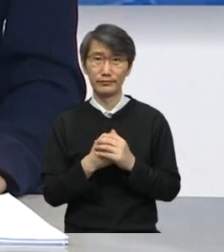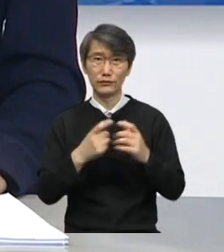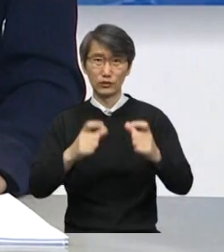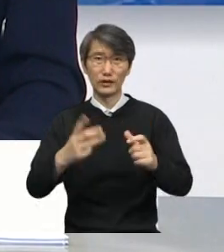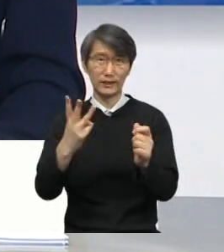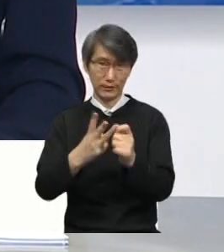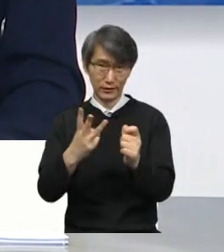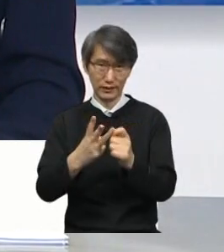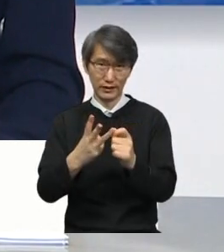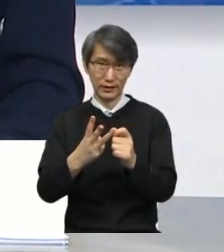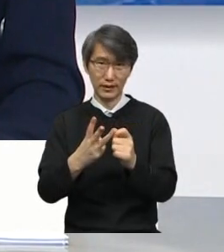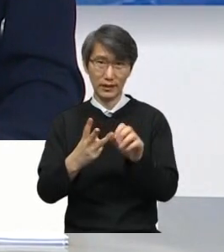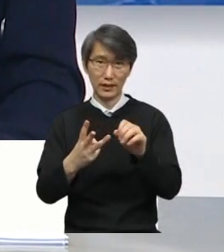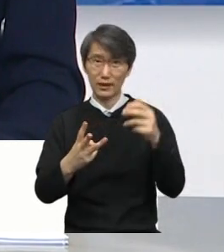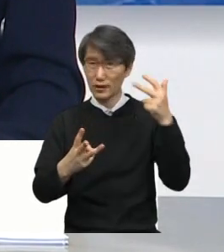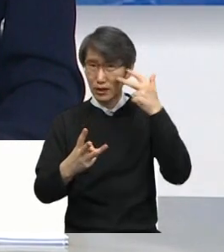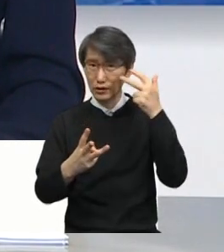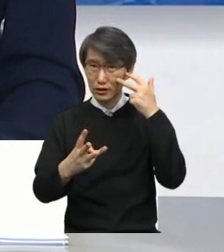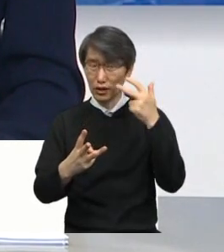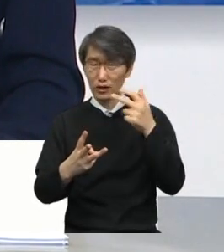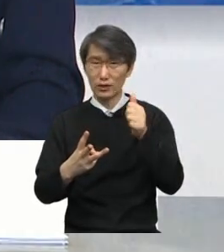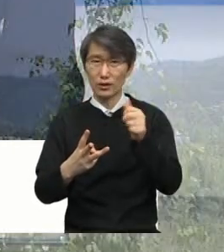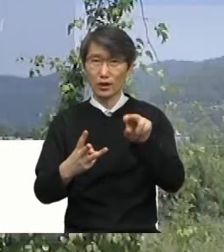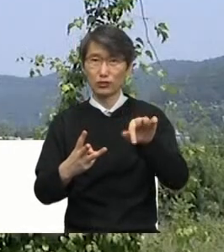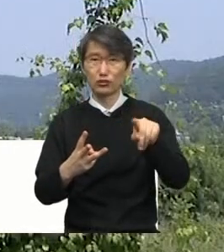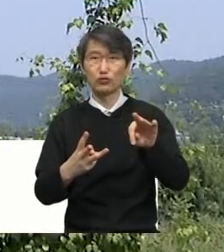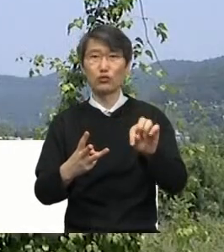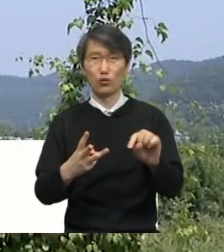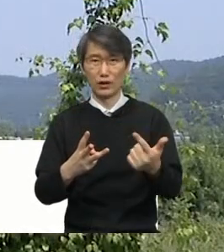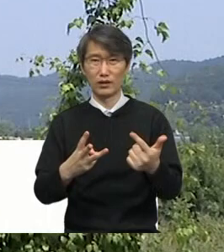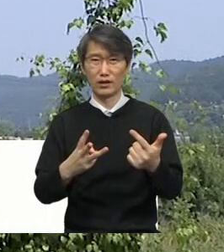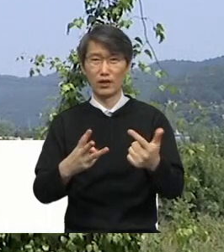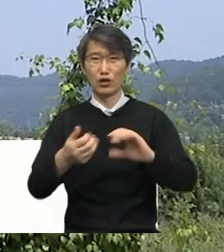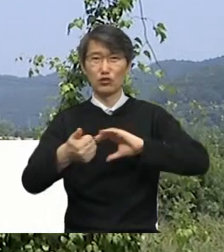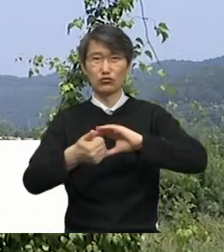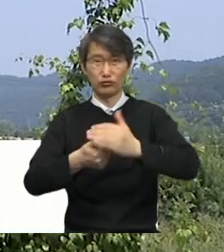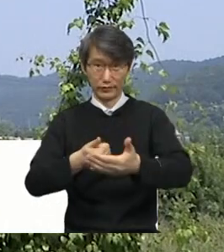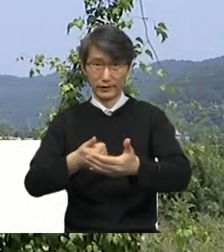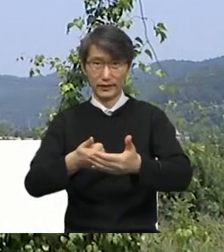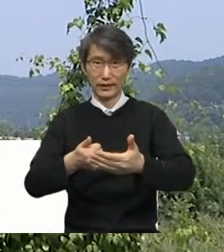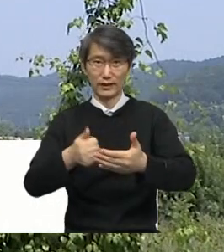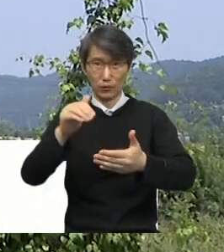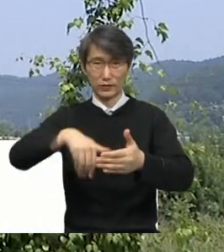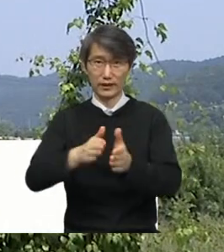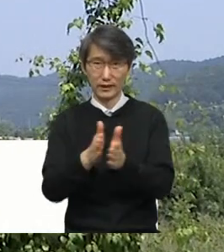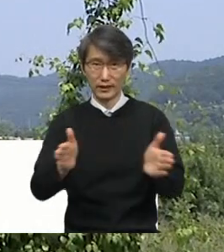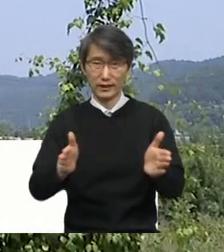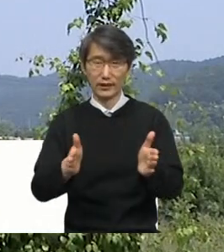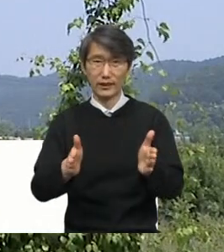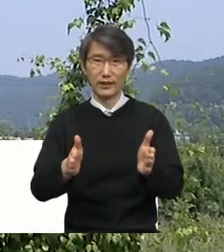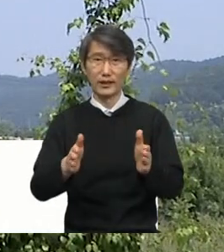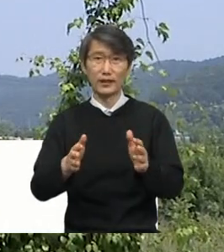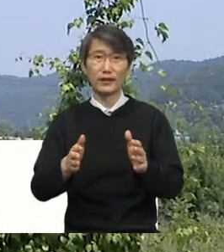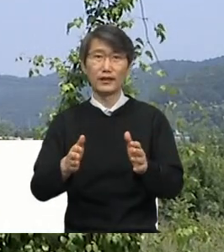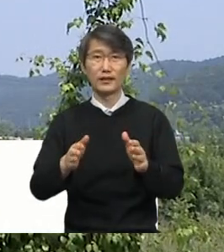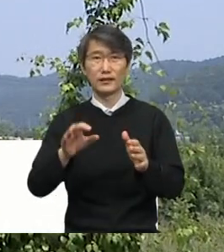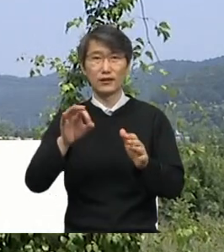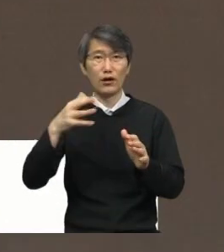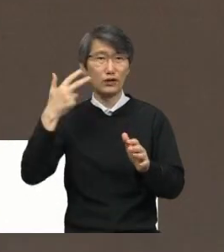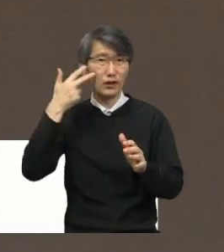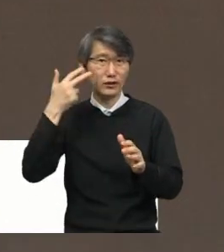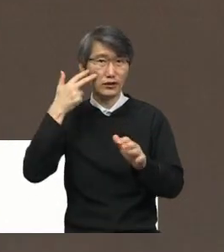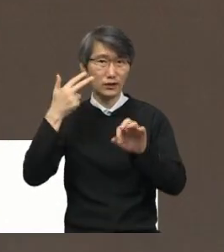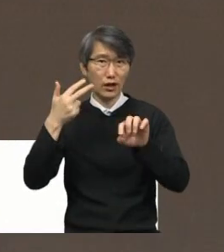국내 세 번째인 국립연천현충원 조성공사가 오는 11월 시작됩니다. 국립연천현충원 조성공사는